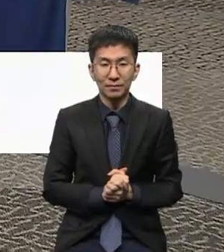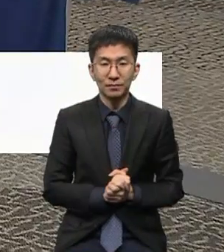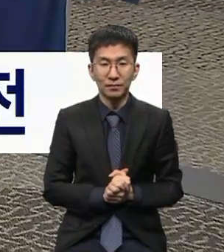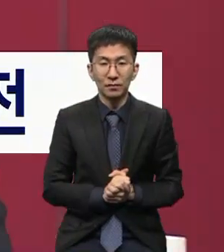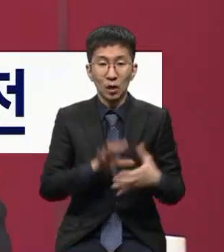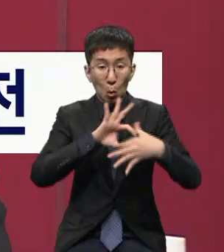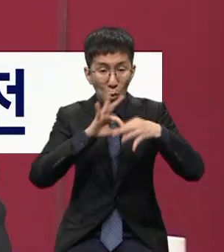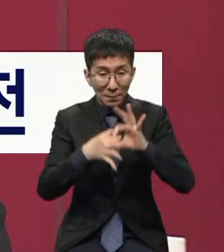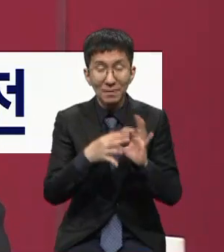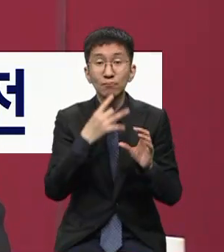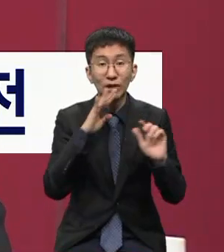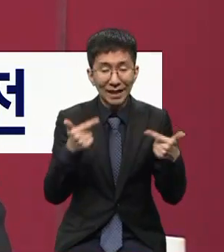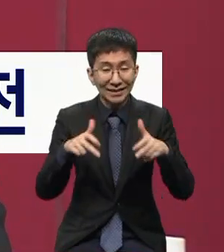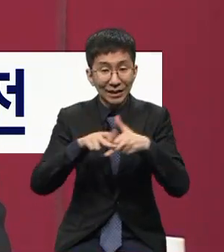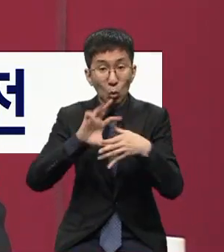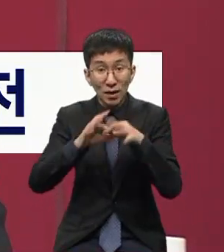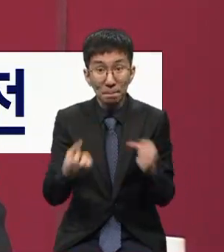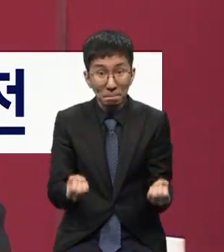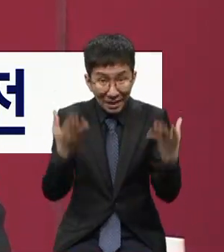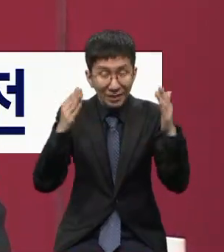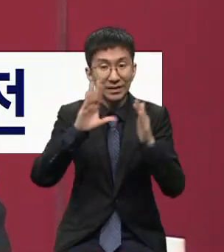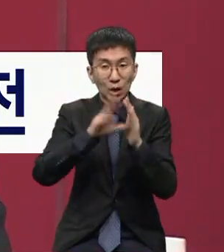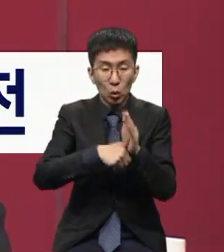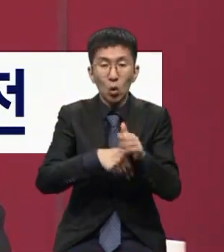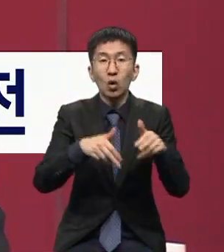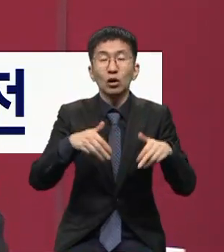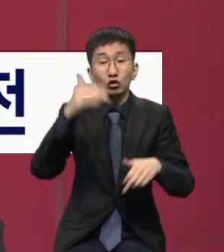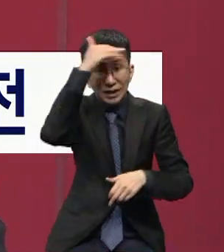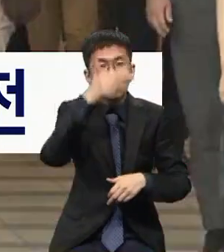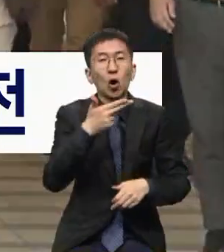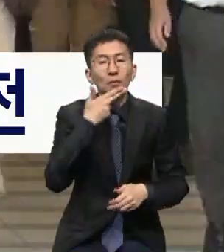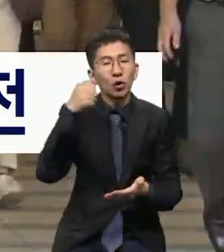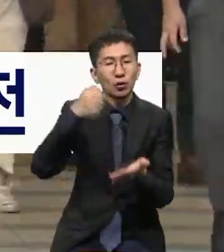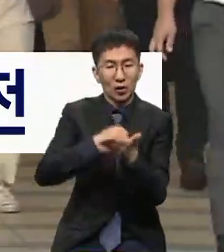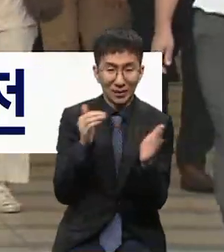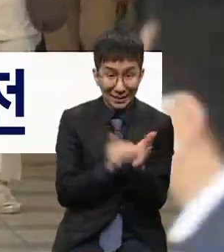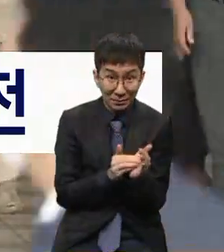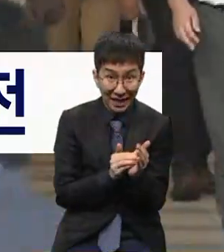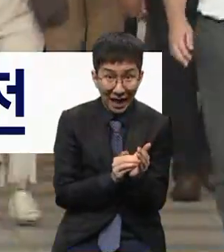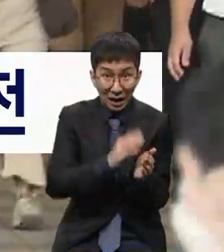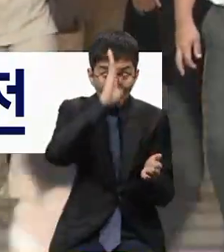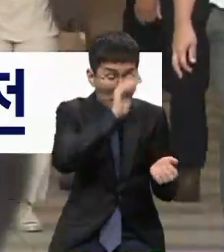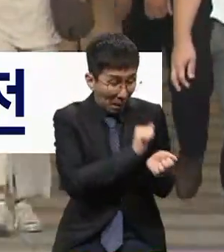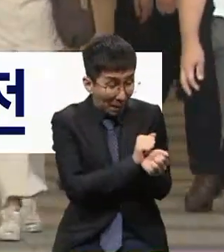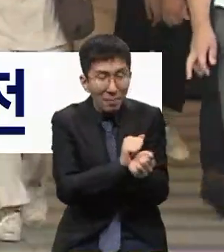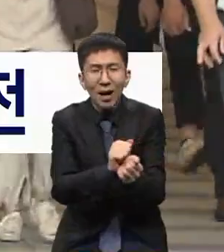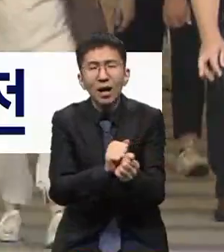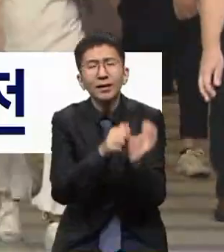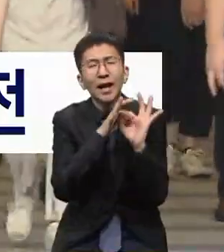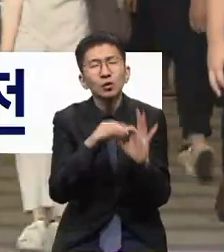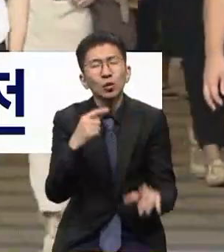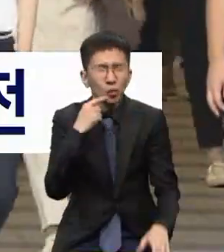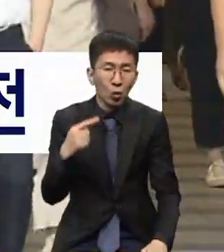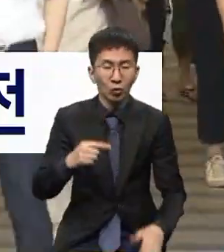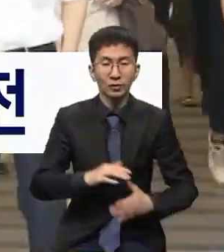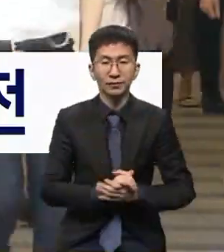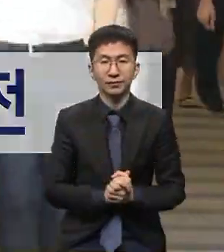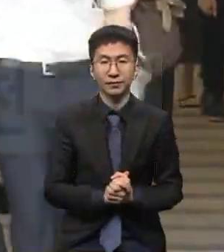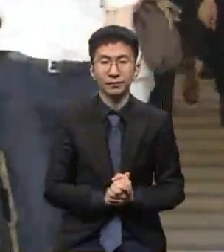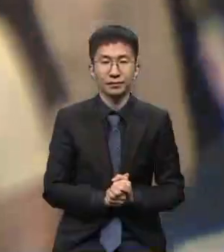올림픽에 이어 패럴림픽도 무관중 개최가 최종 결정됐지만 감염 확산세는 좀처럼 잡히지 않고